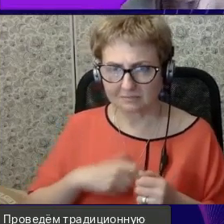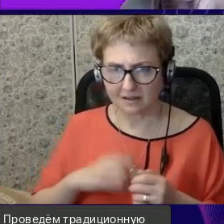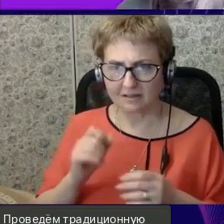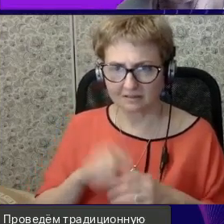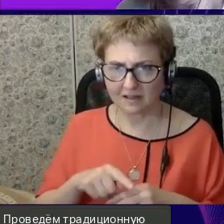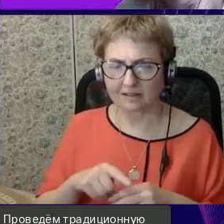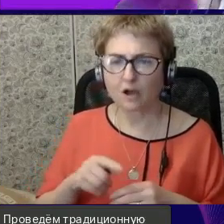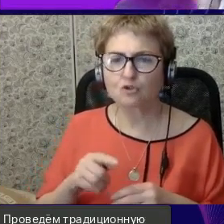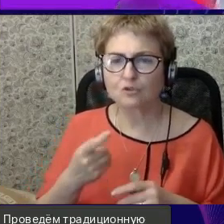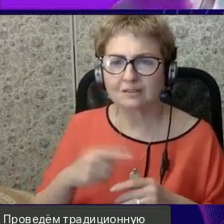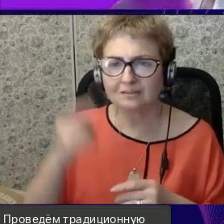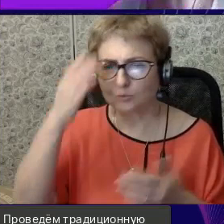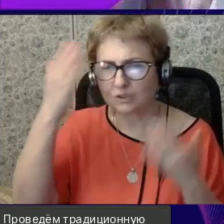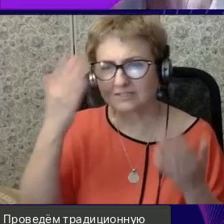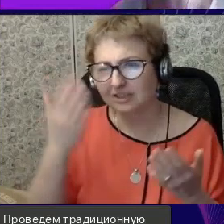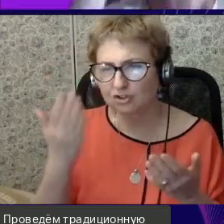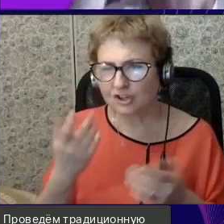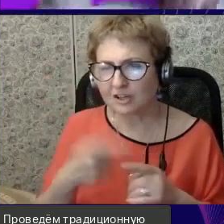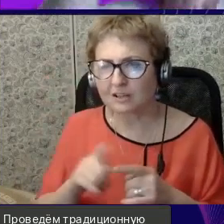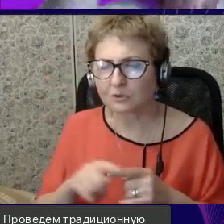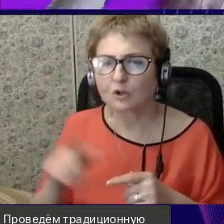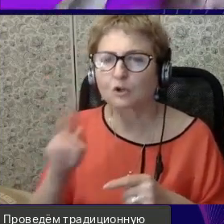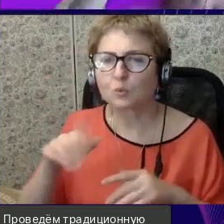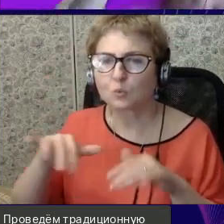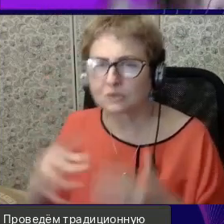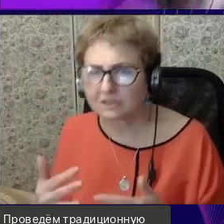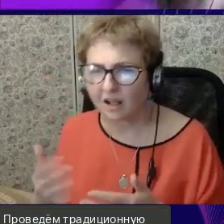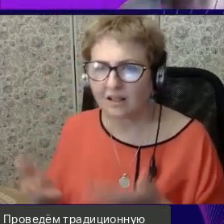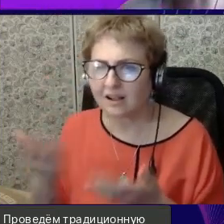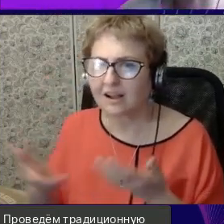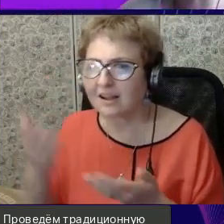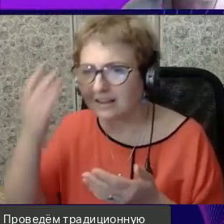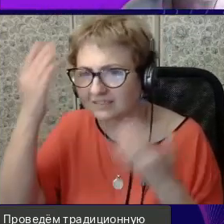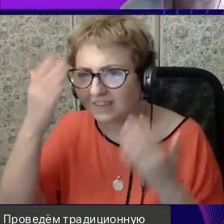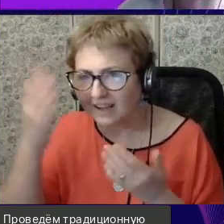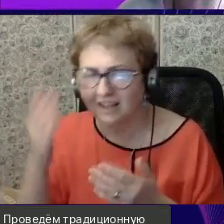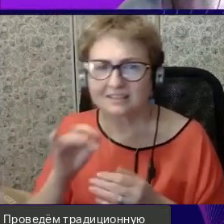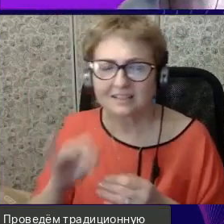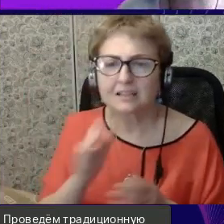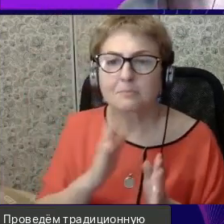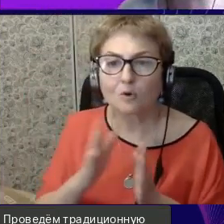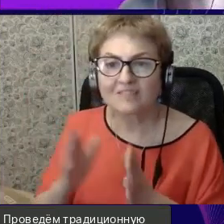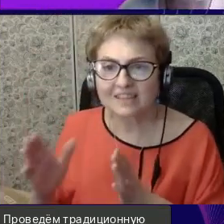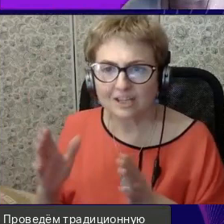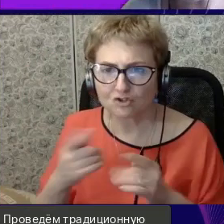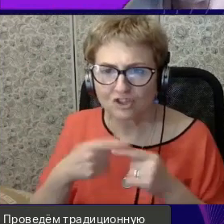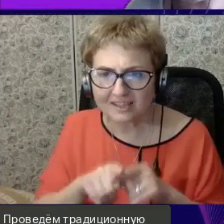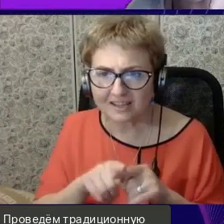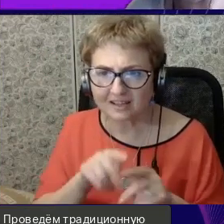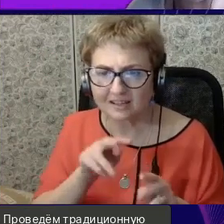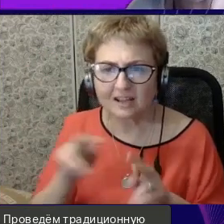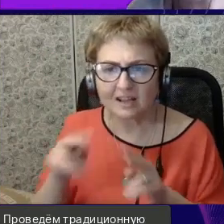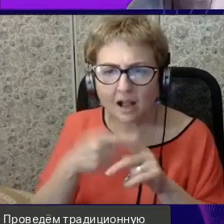и ассистент тренера, который может принять на себя задачу по развлечению кого-нибудь из спортсменов, кто устал и не